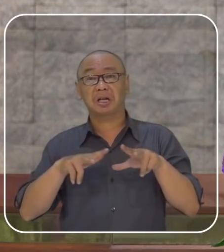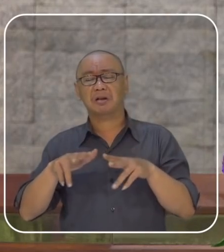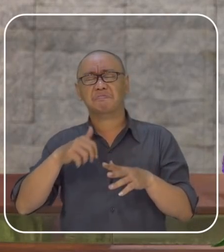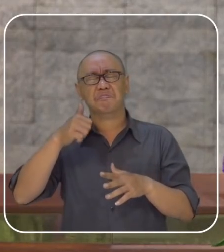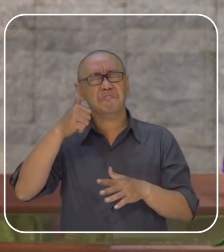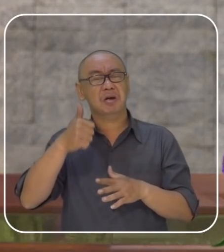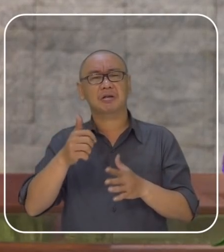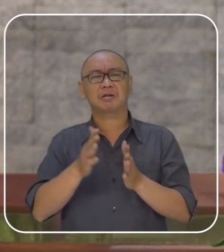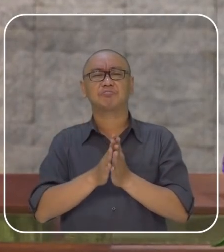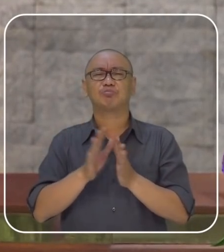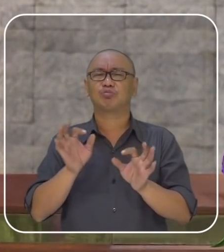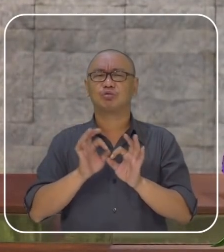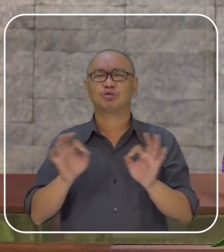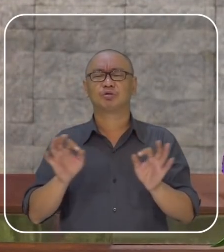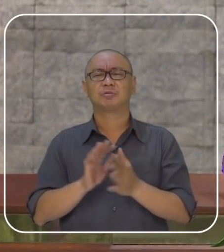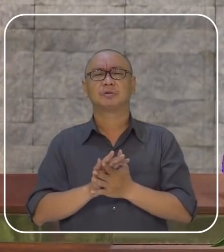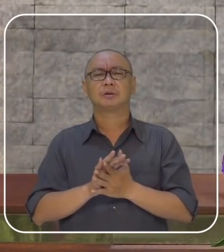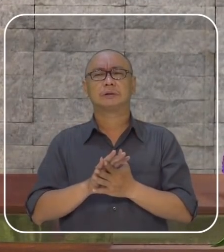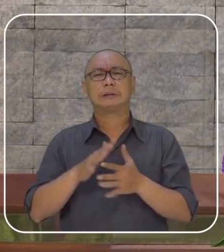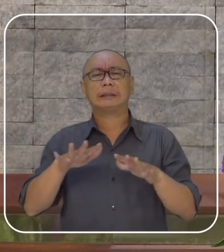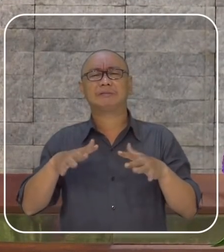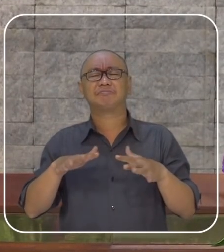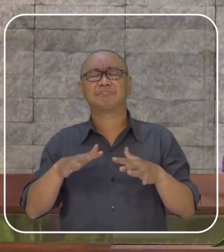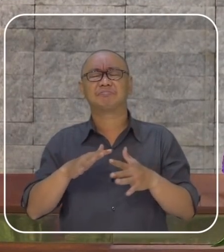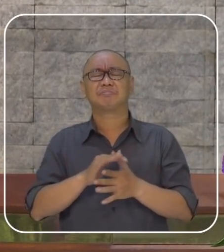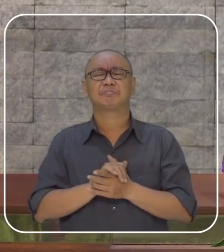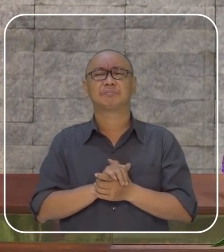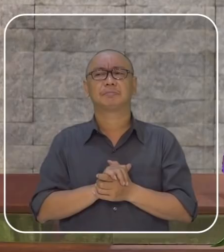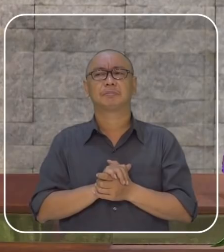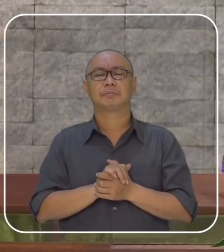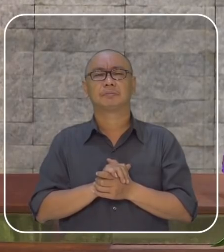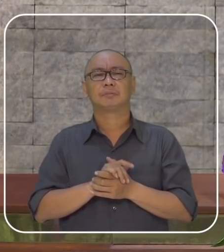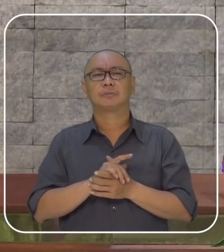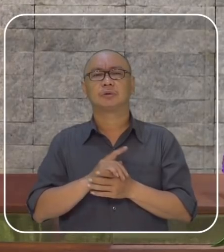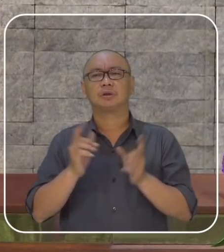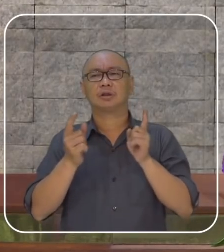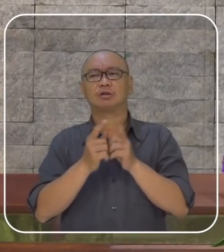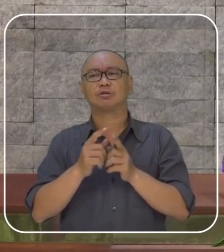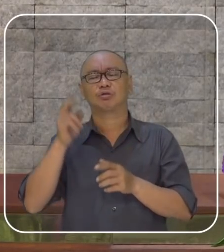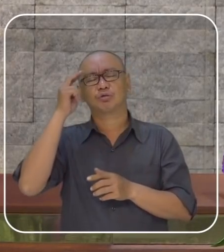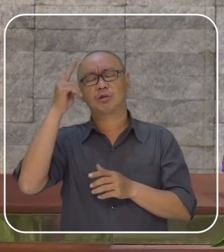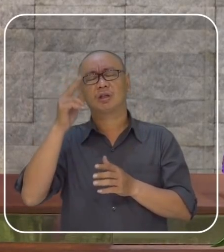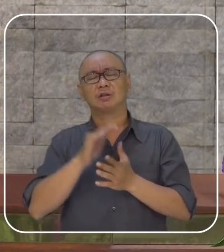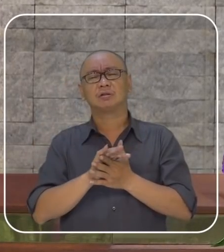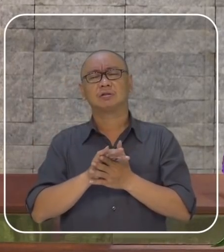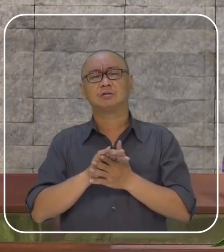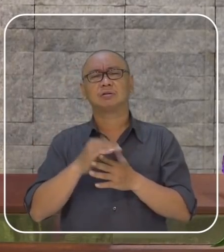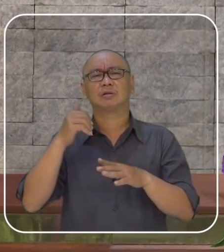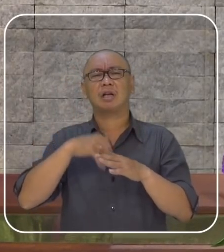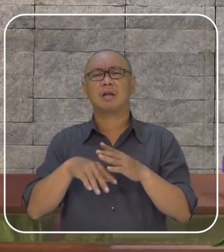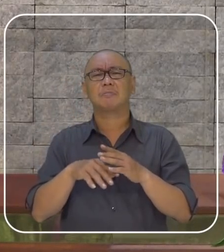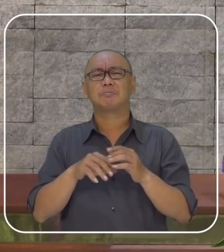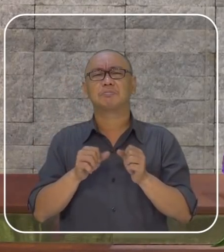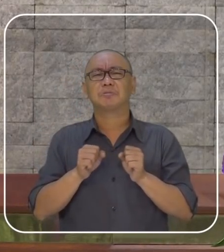mulus, dan seringkali anak-anak Tuhan berada di dalam kebimbangan